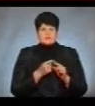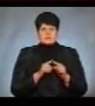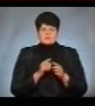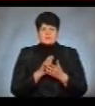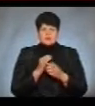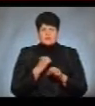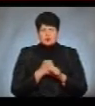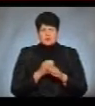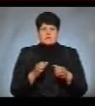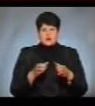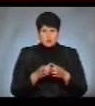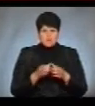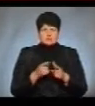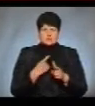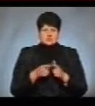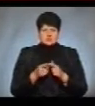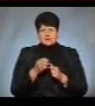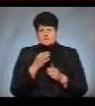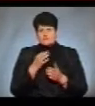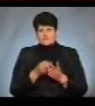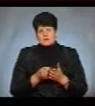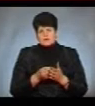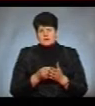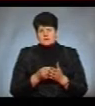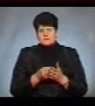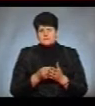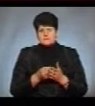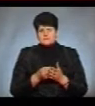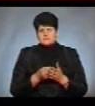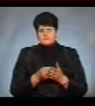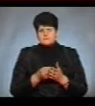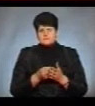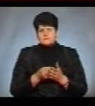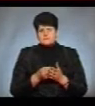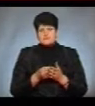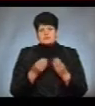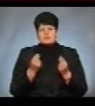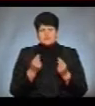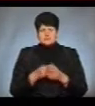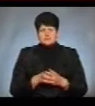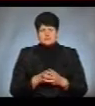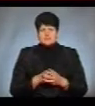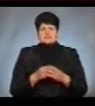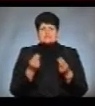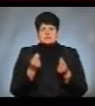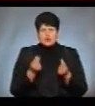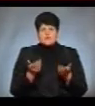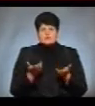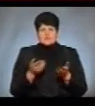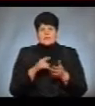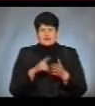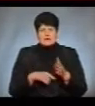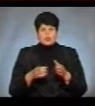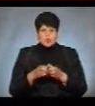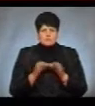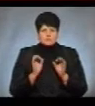громада, чи відповідальність, так, власне, за баланс кошти отримуючи. Так, ну або за кошти тоді релігійної